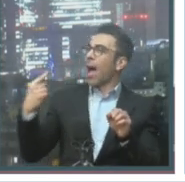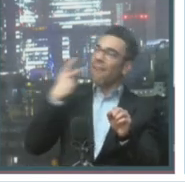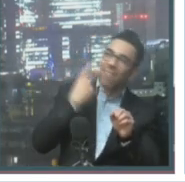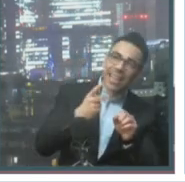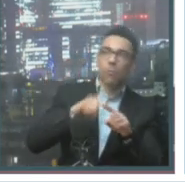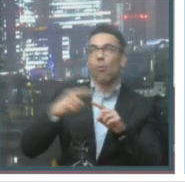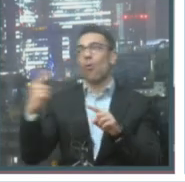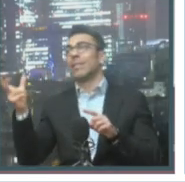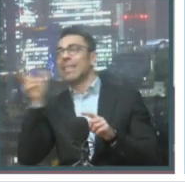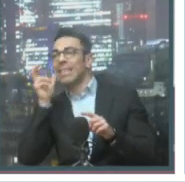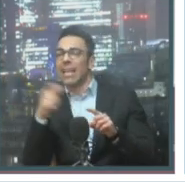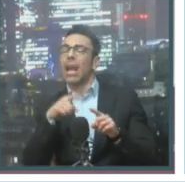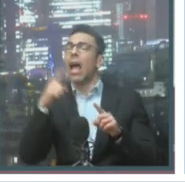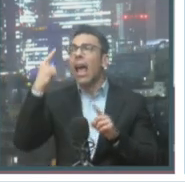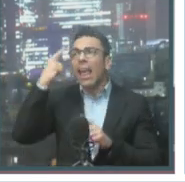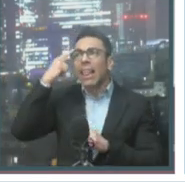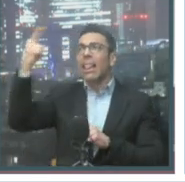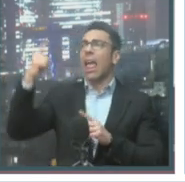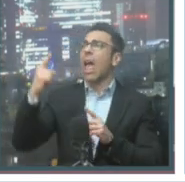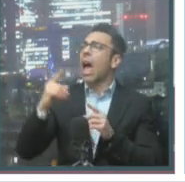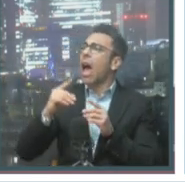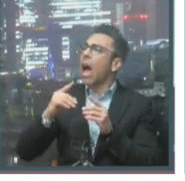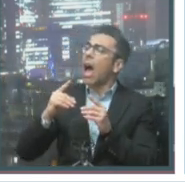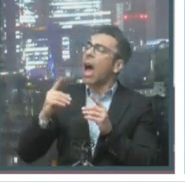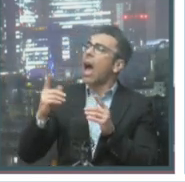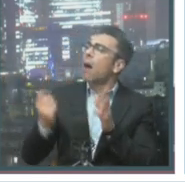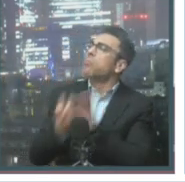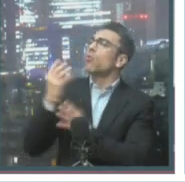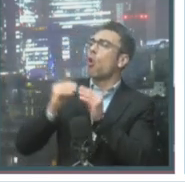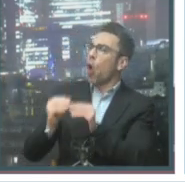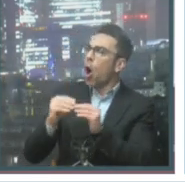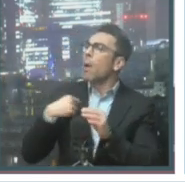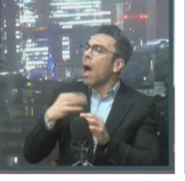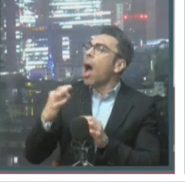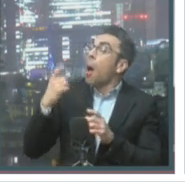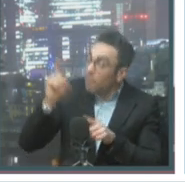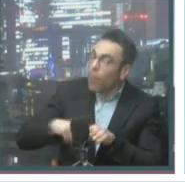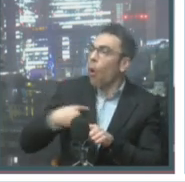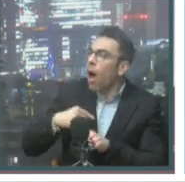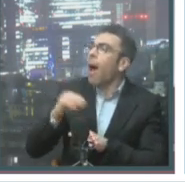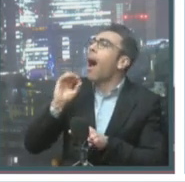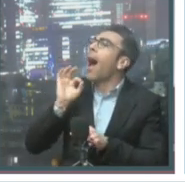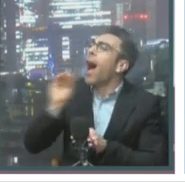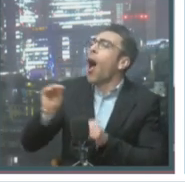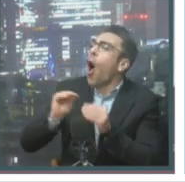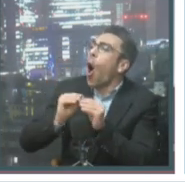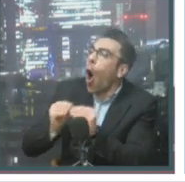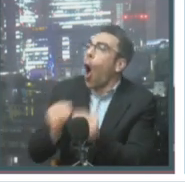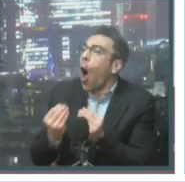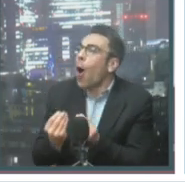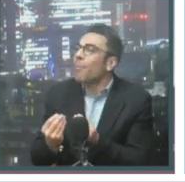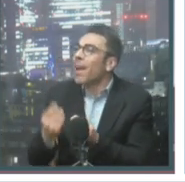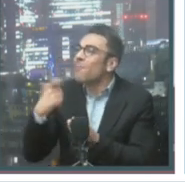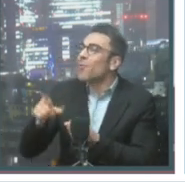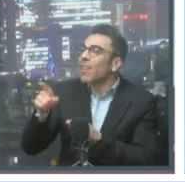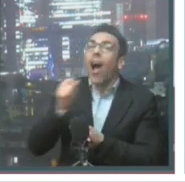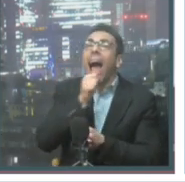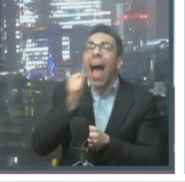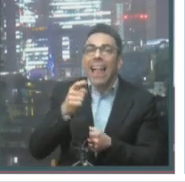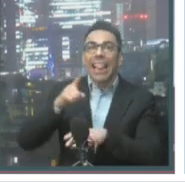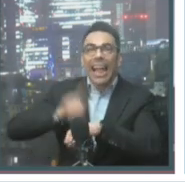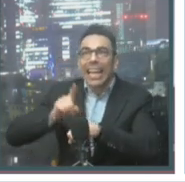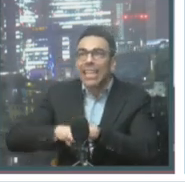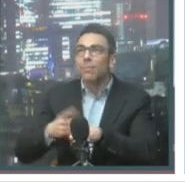com'è nata l'idea e come fai cioè non te lo chiedono più tecnicamente come fai a cantare andare